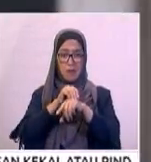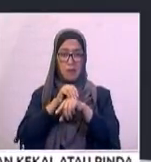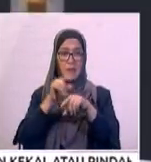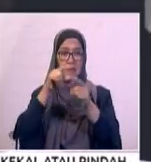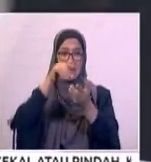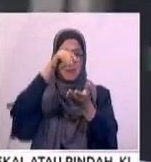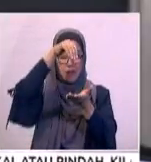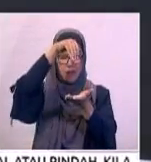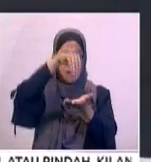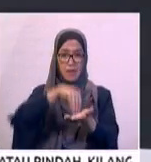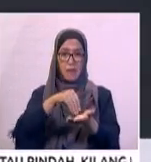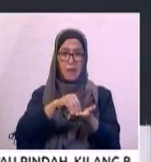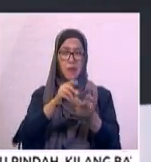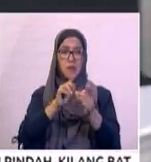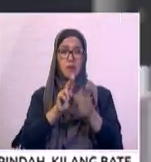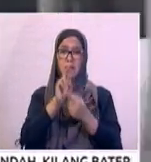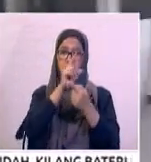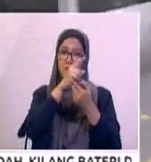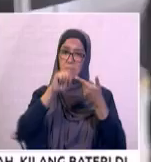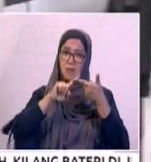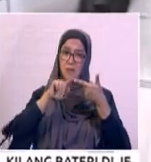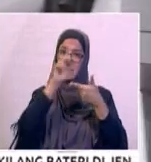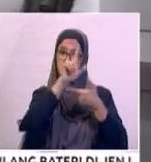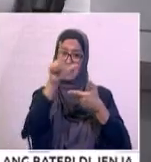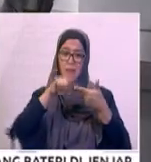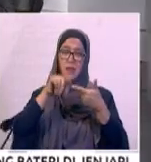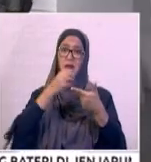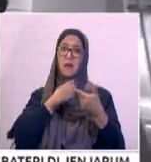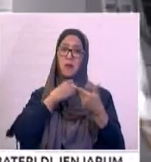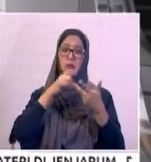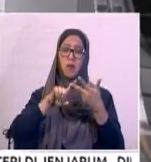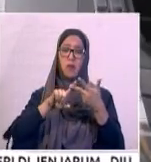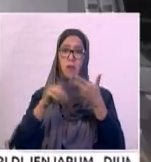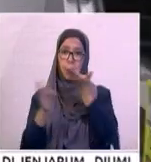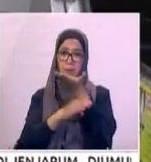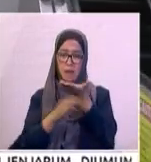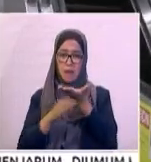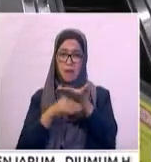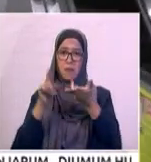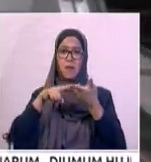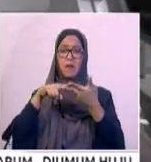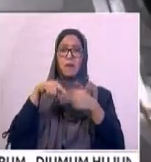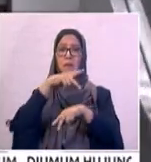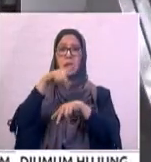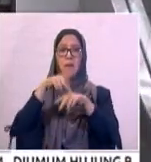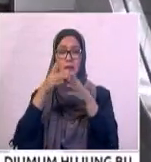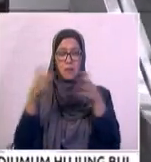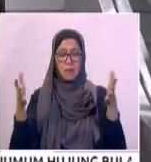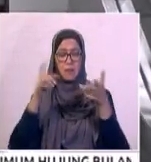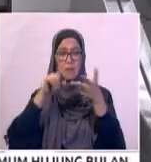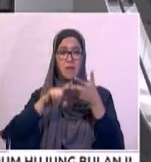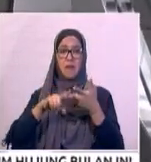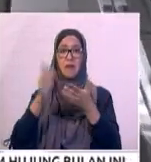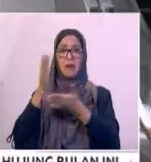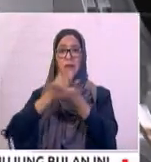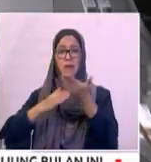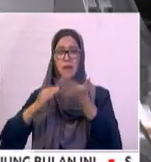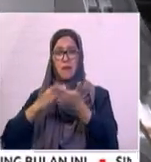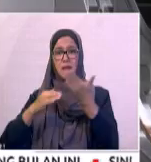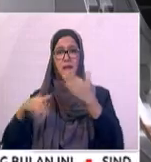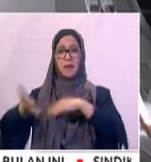Lumpur, Ipoh, Butterworth, Padang Besar, Johor Bahru dan rangkaian stesen di wilayah Pantai Timur.